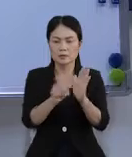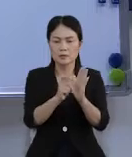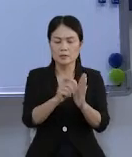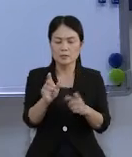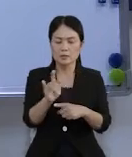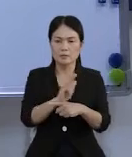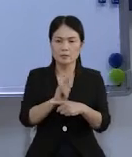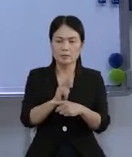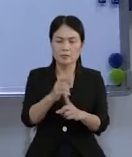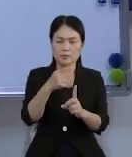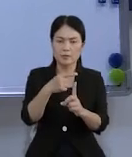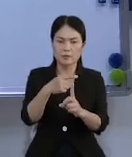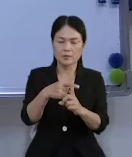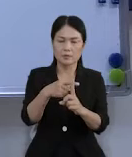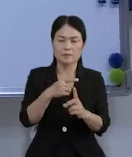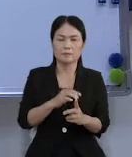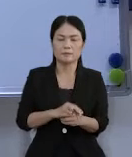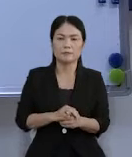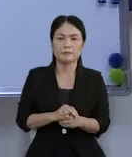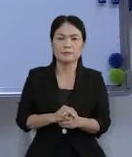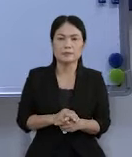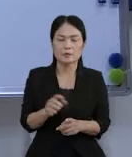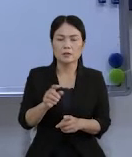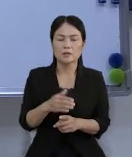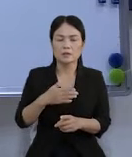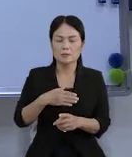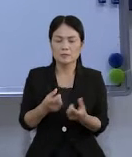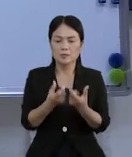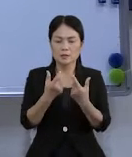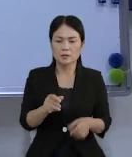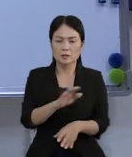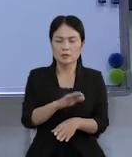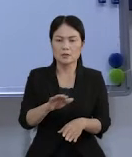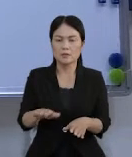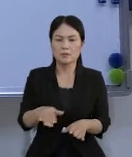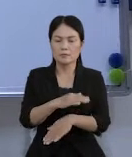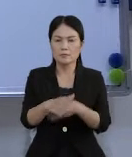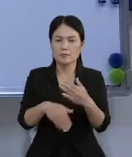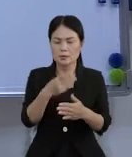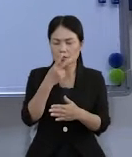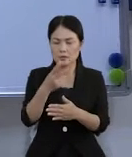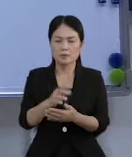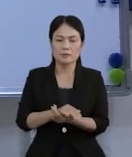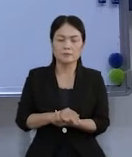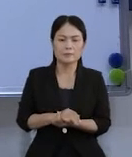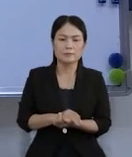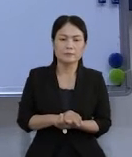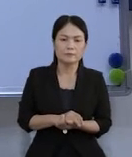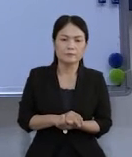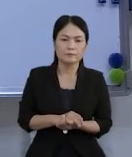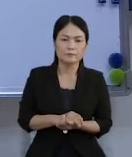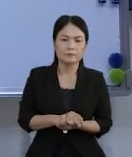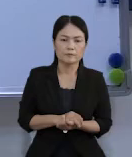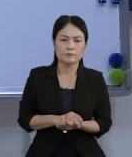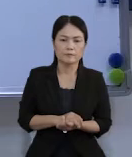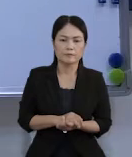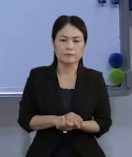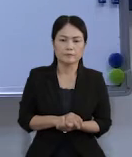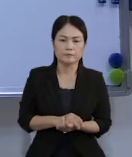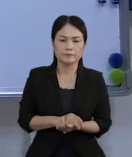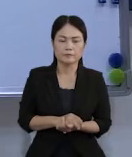màn vị thị bụng chà chẳng nè cừu nâng đọc sài ở cồn mơ tiền ọc nế chẳng dương châu tư chầm